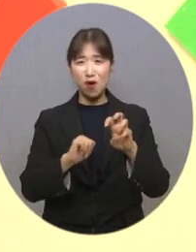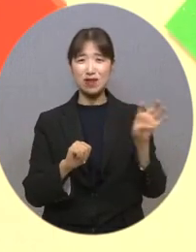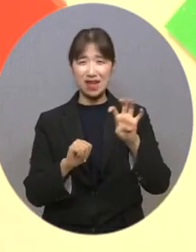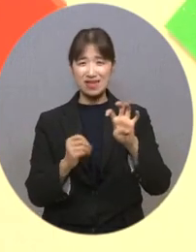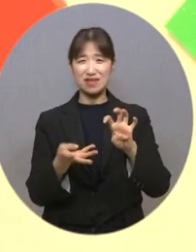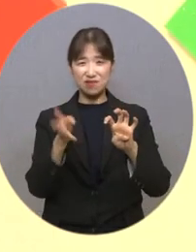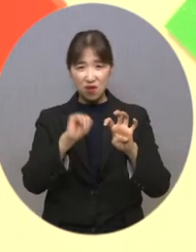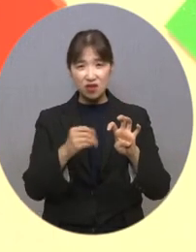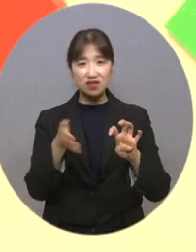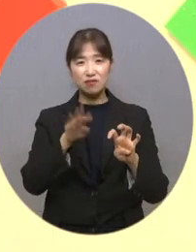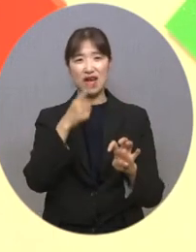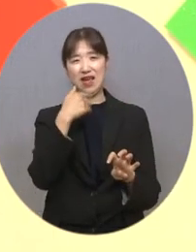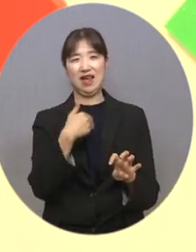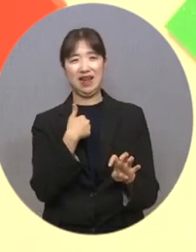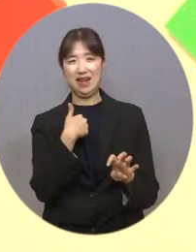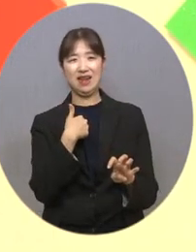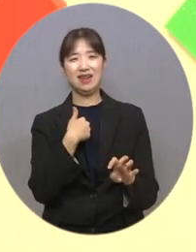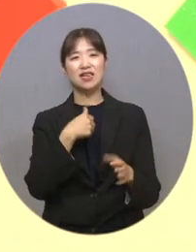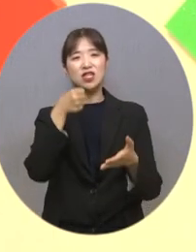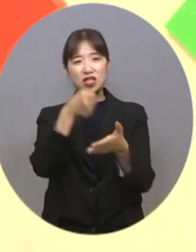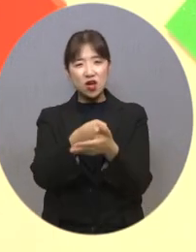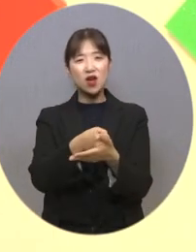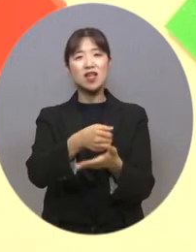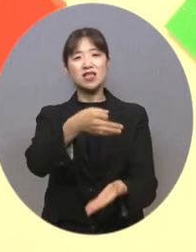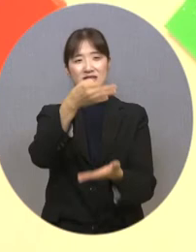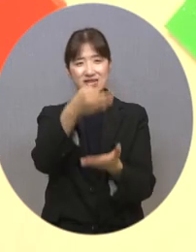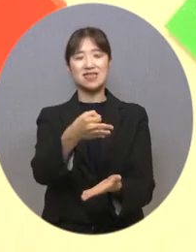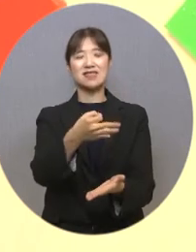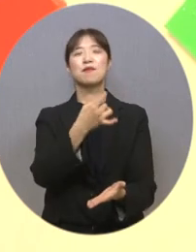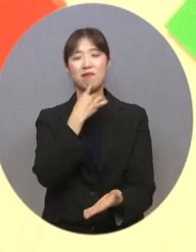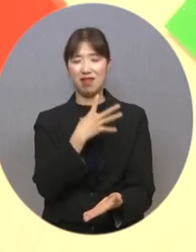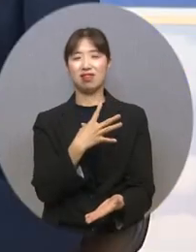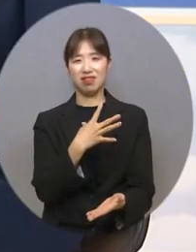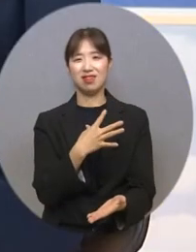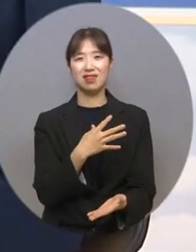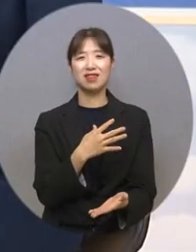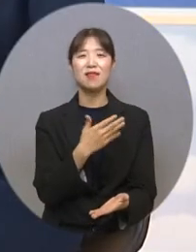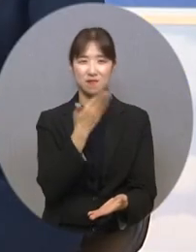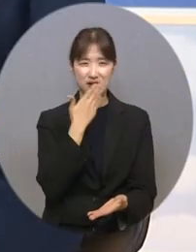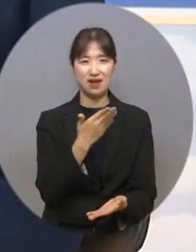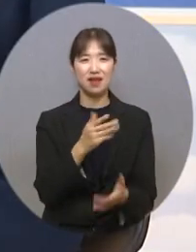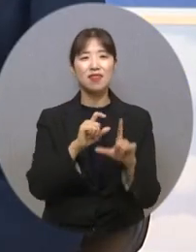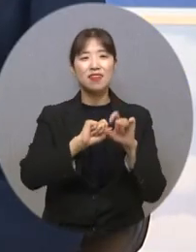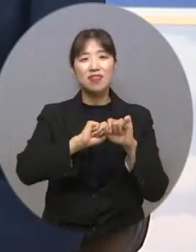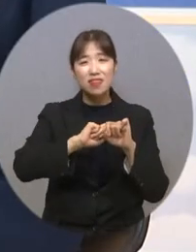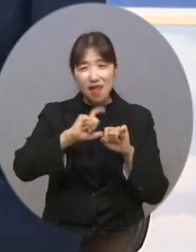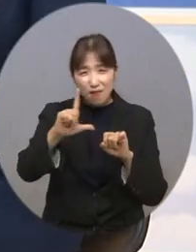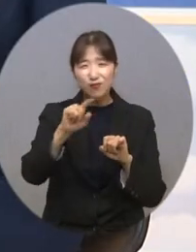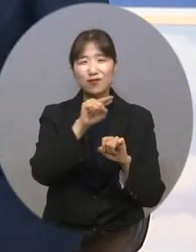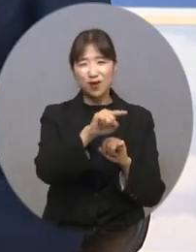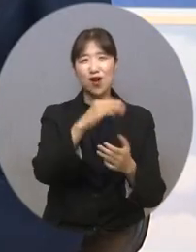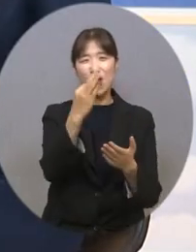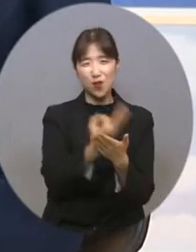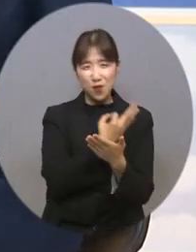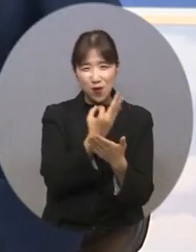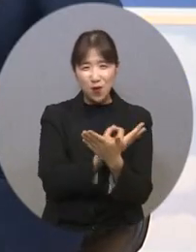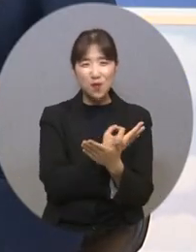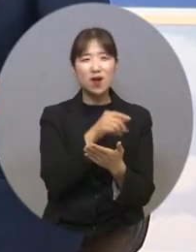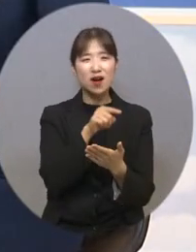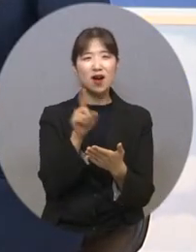하더라도 저희들은 이제 딱 정해진 금액으로 막 이렇게 할 수 없고요. 네. 대부분 거기에서 나오는 어떤 금액들은